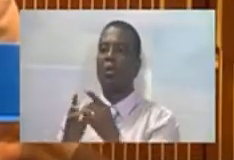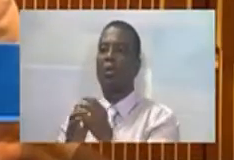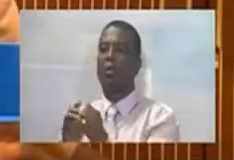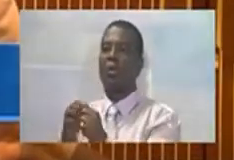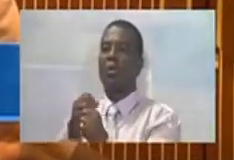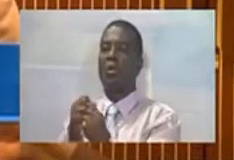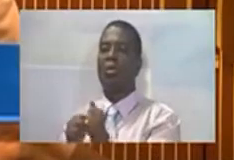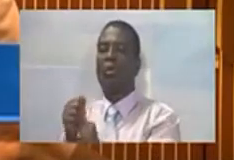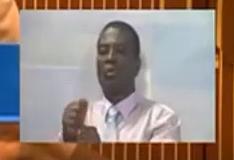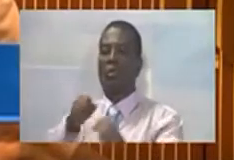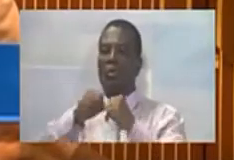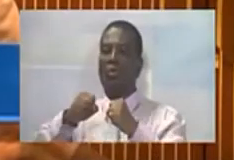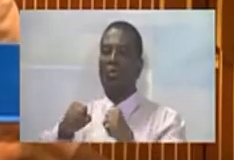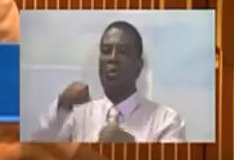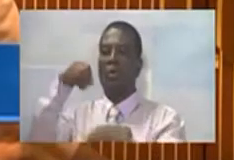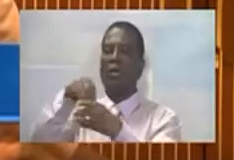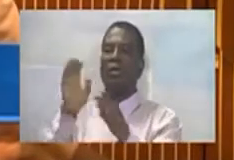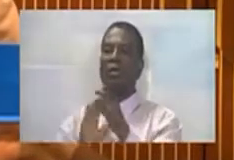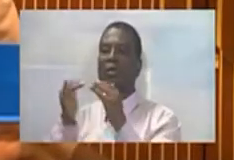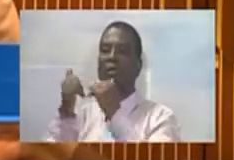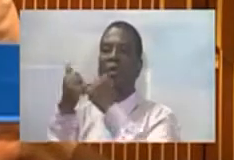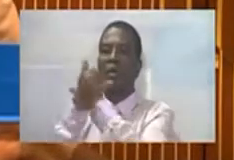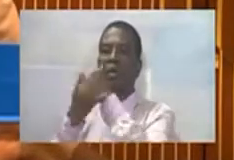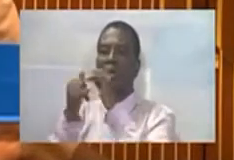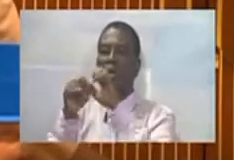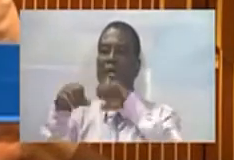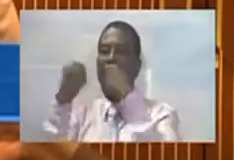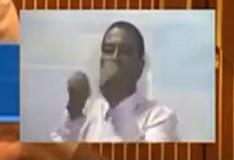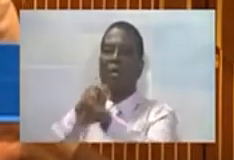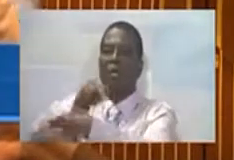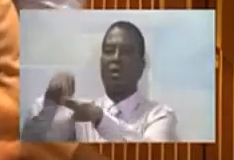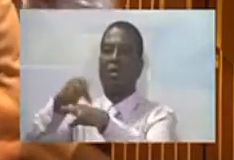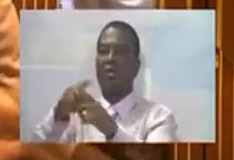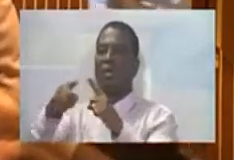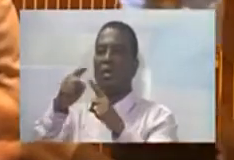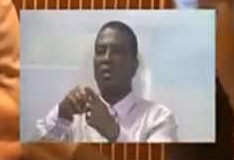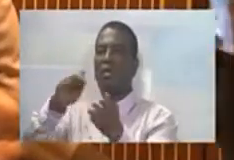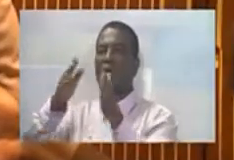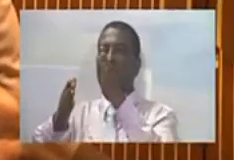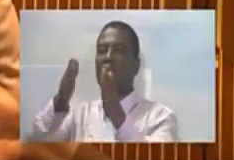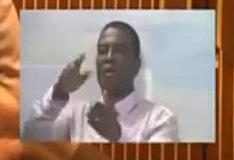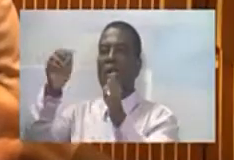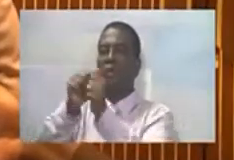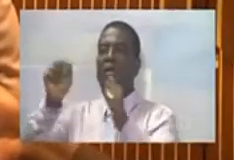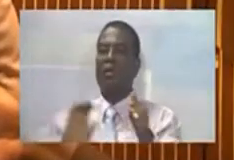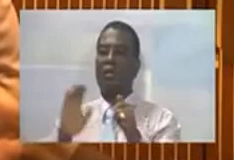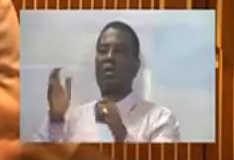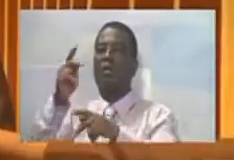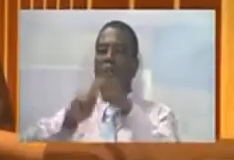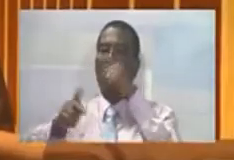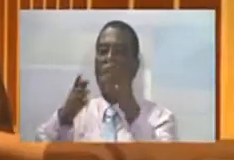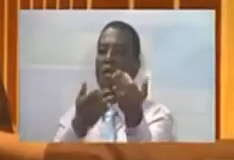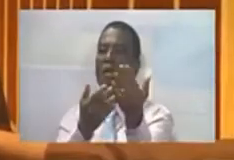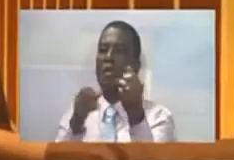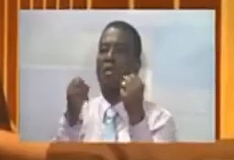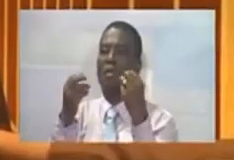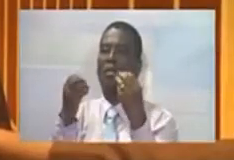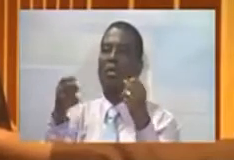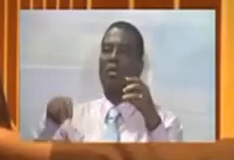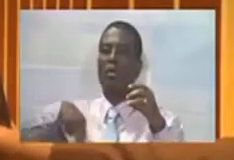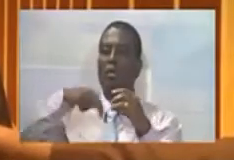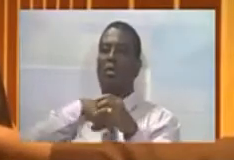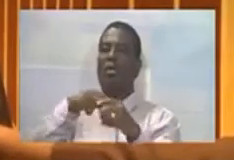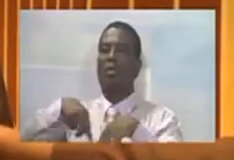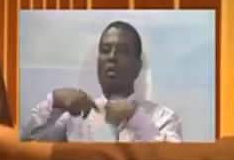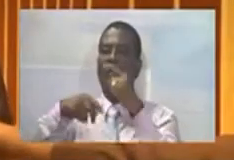efficaces dans notre Assemblée nationale, mais surtout à être en conformité avec nos populations qui attendent beaucoup de nous. Nous allons